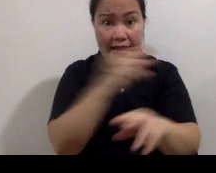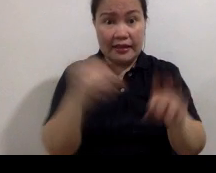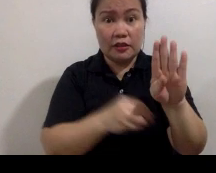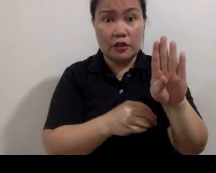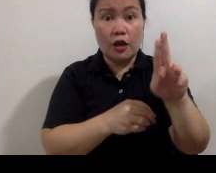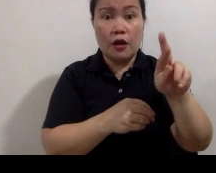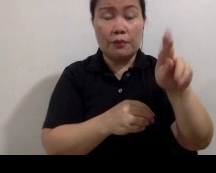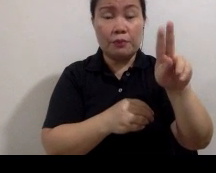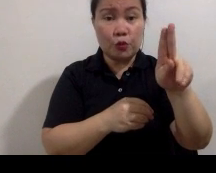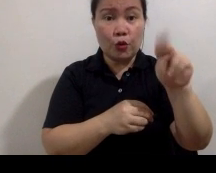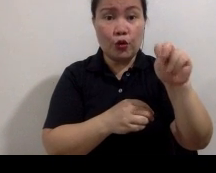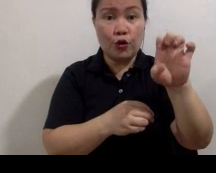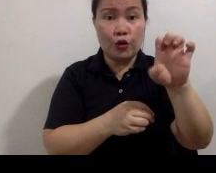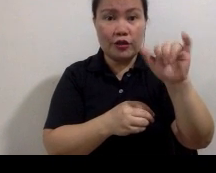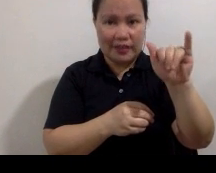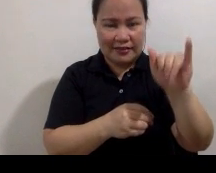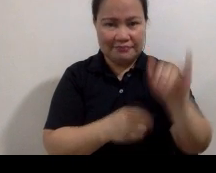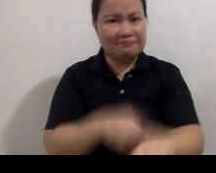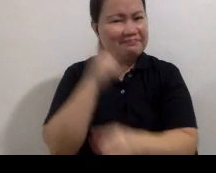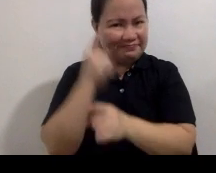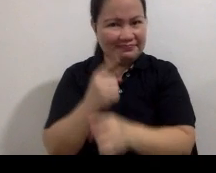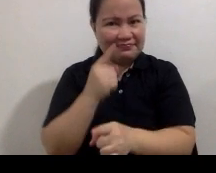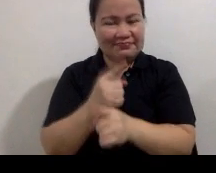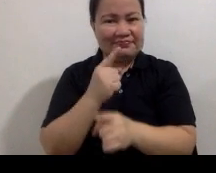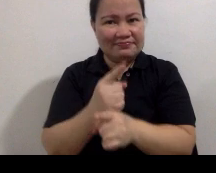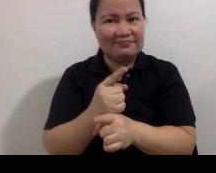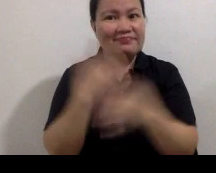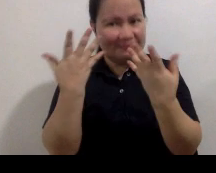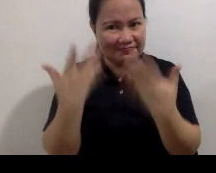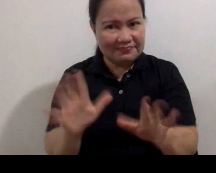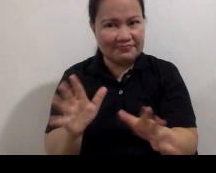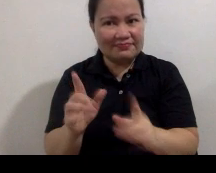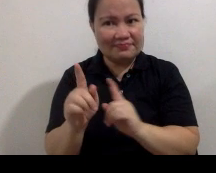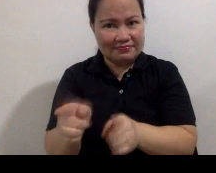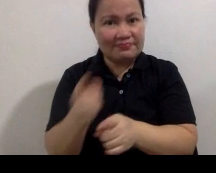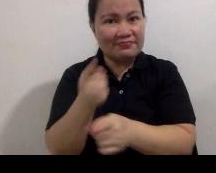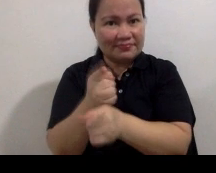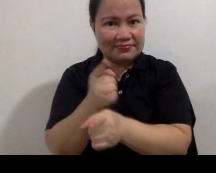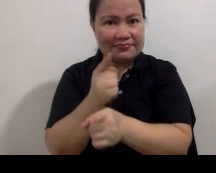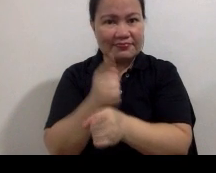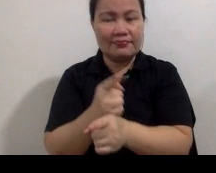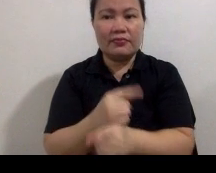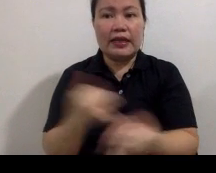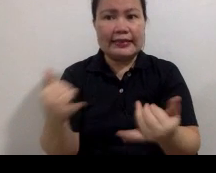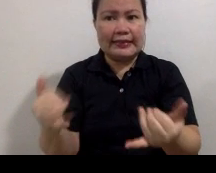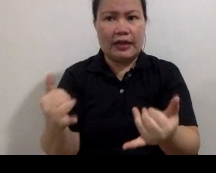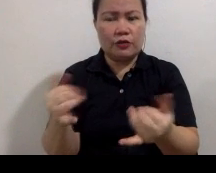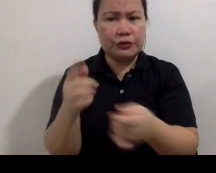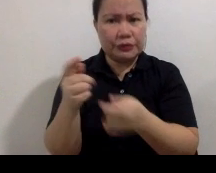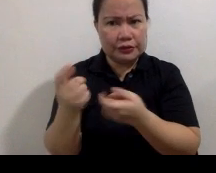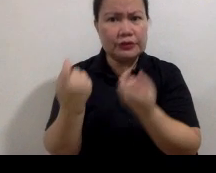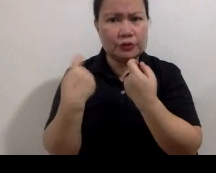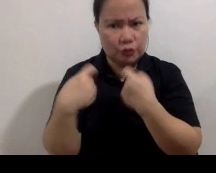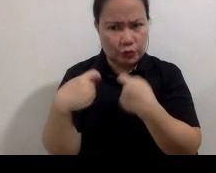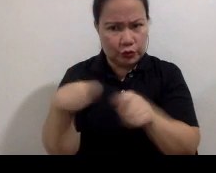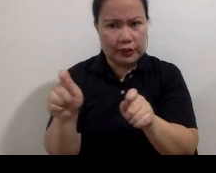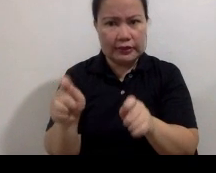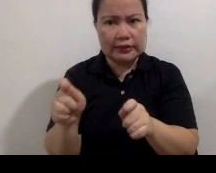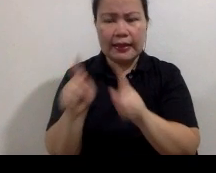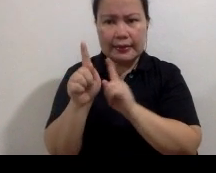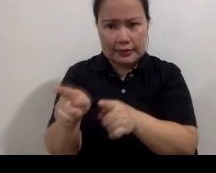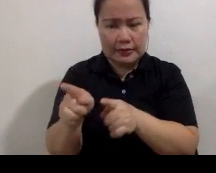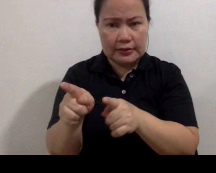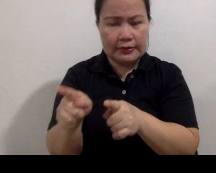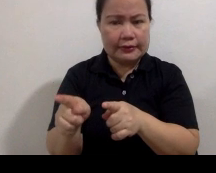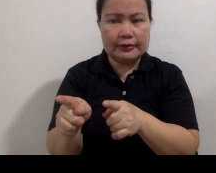at nagawa nating laruin at nagawa nating punan ng mga sagot ang bawat box. Ngayon ay subukan naman nating